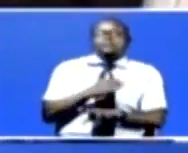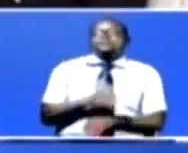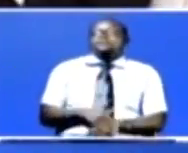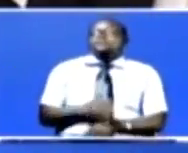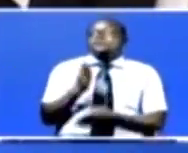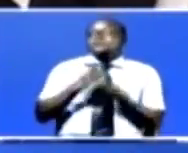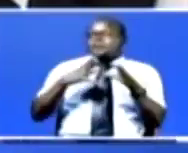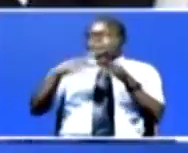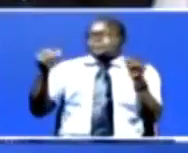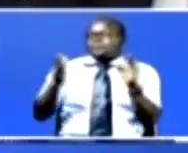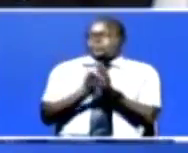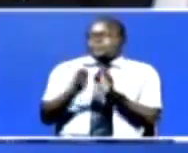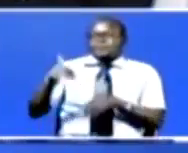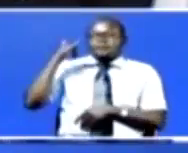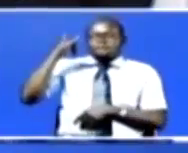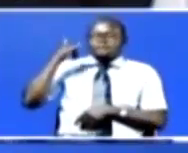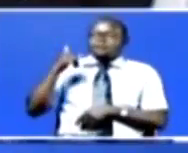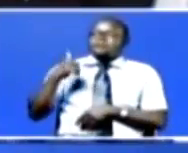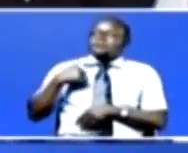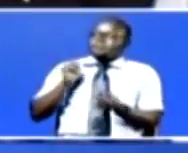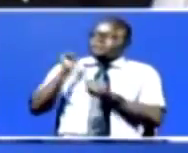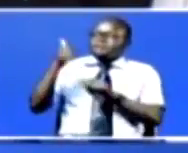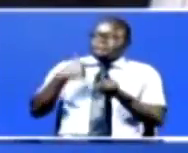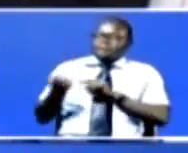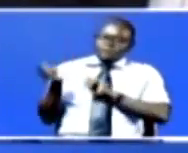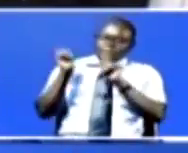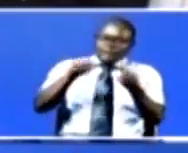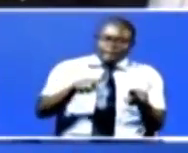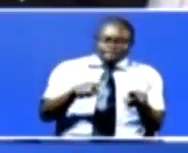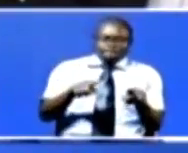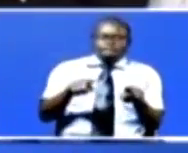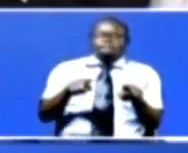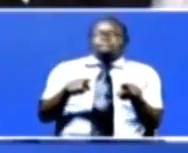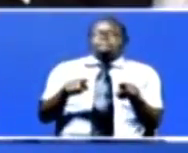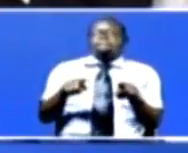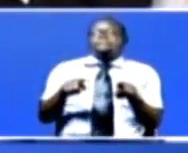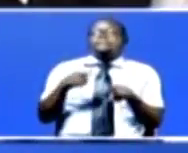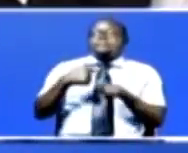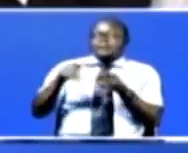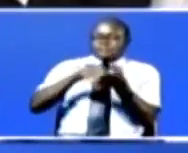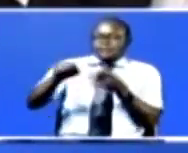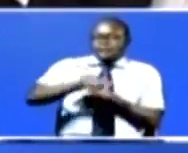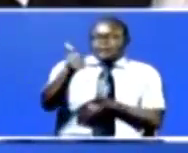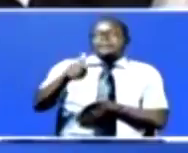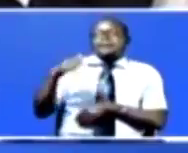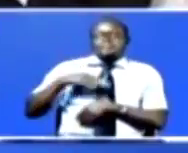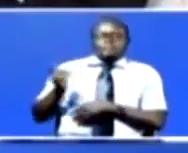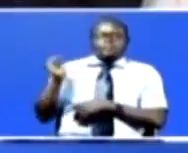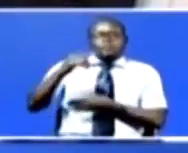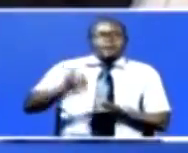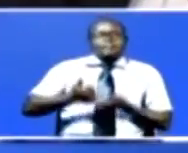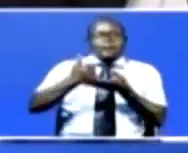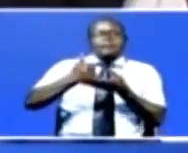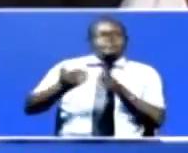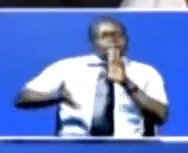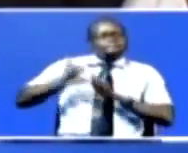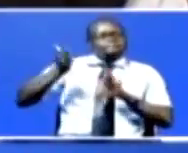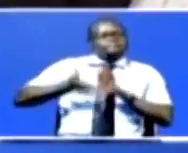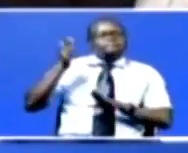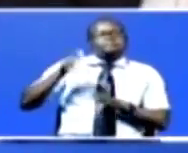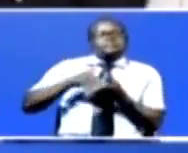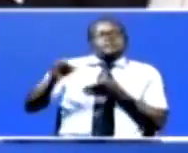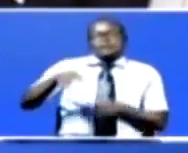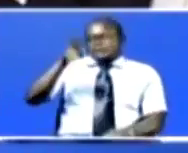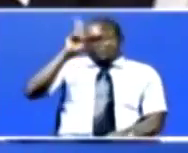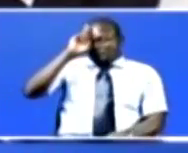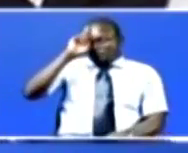yangu. Wacha ningangane, niko mbali, niko tika, lakini natuma wenzangu wa karibu wakuje saa hizi.